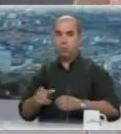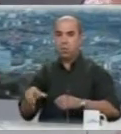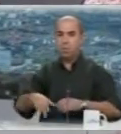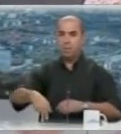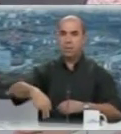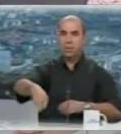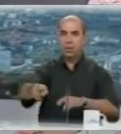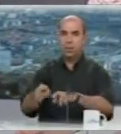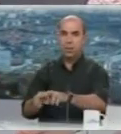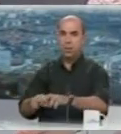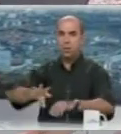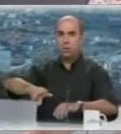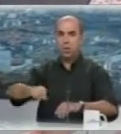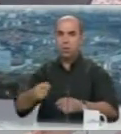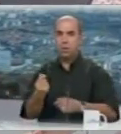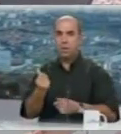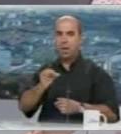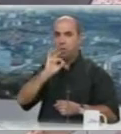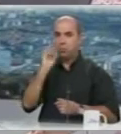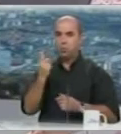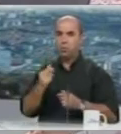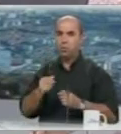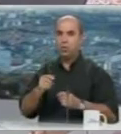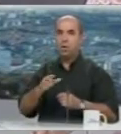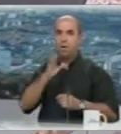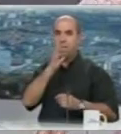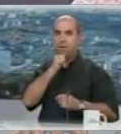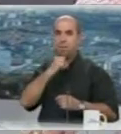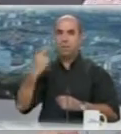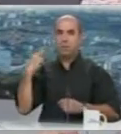من ممتلكاتهم. هي امرأة؟ نعم، امرأة على رأس عصابة.